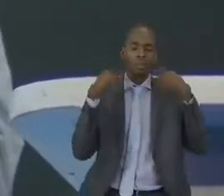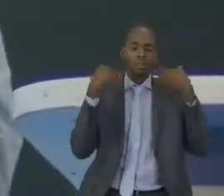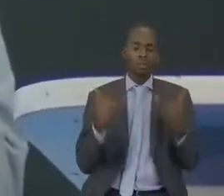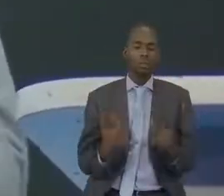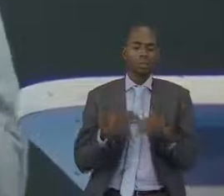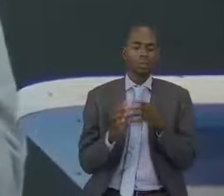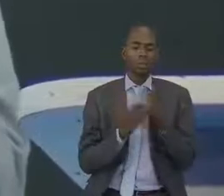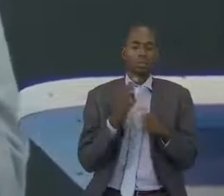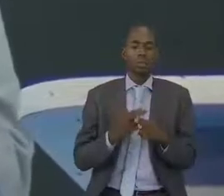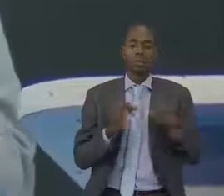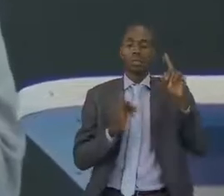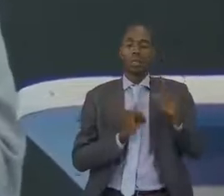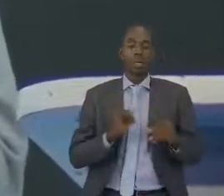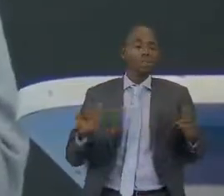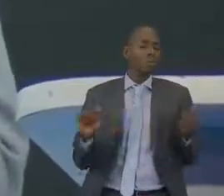Je détruis